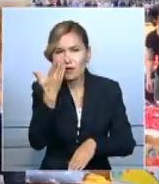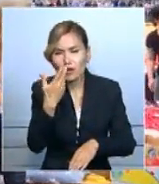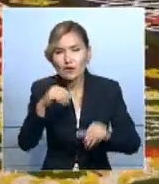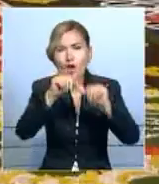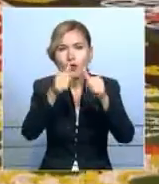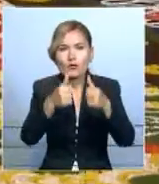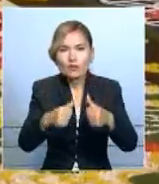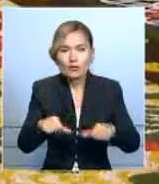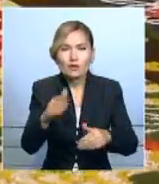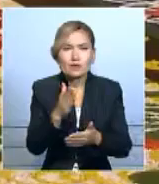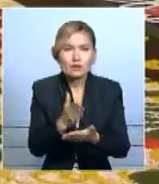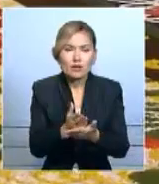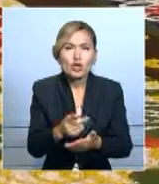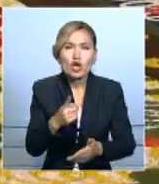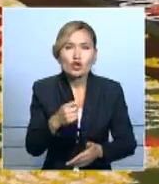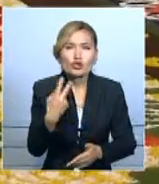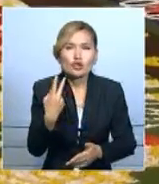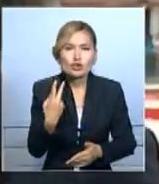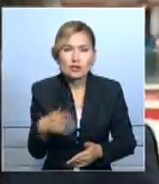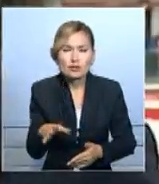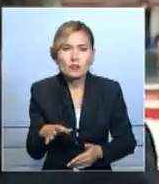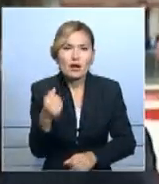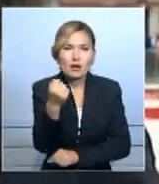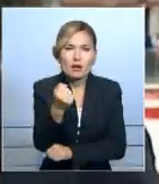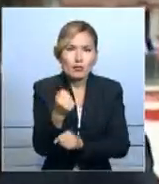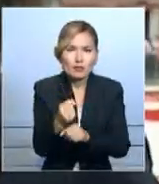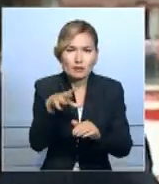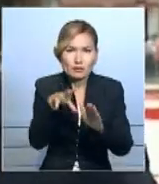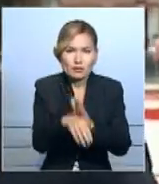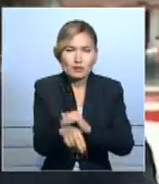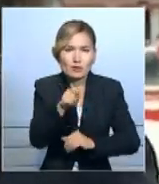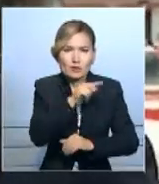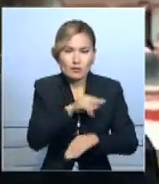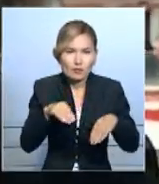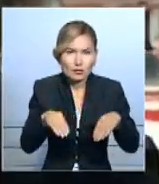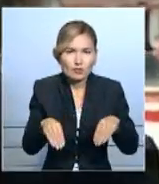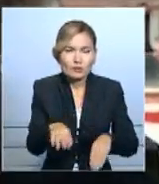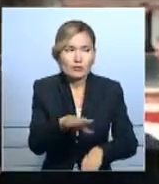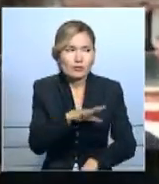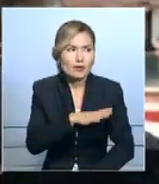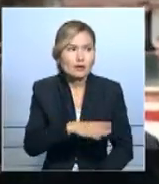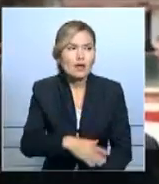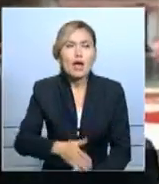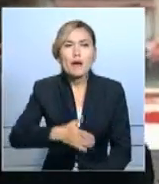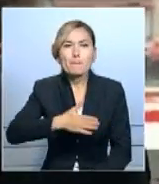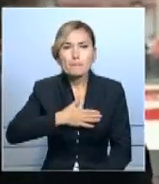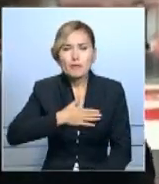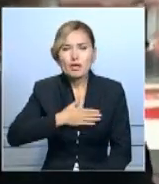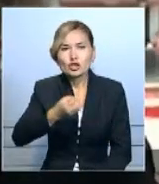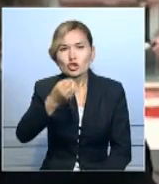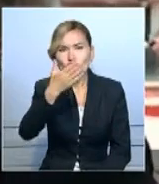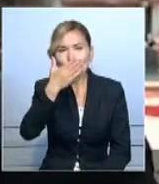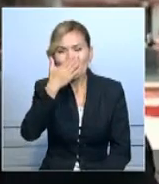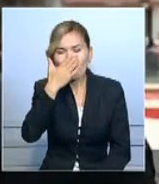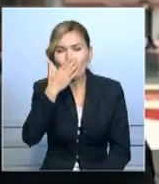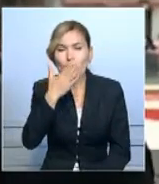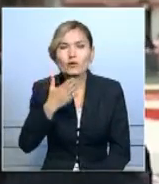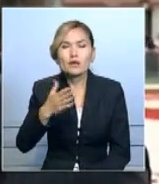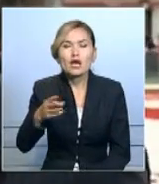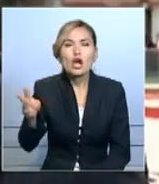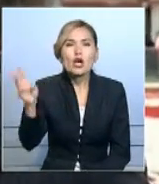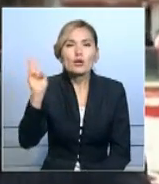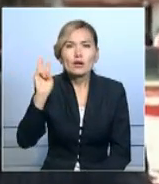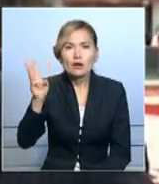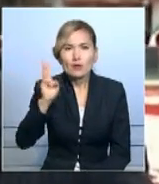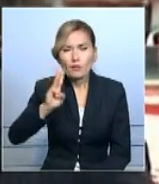кілемді жасау үшін 120 ерікті қатысты. Әкем Жапонияның Бельгиядағы елшілігінде жұмыс істеп жүргенінде мен